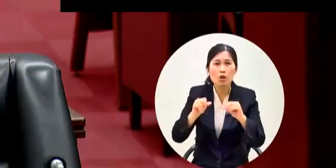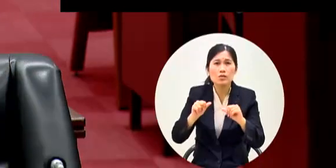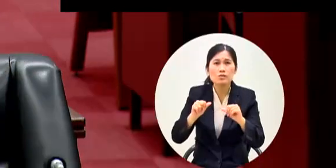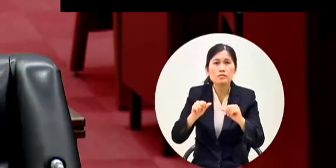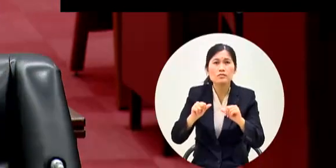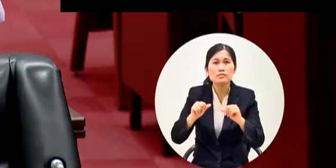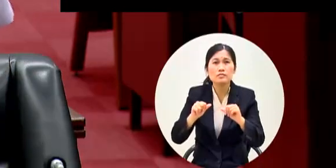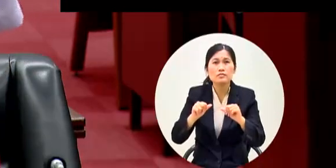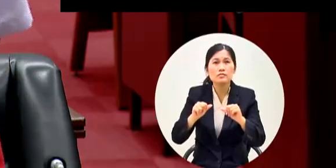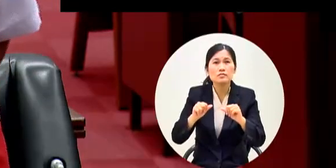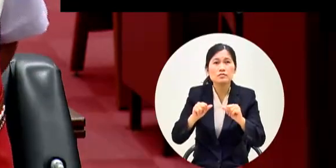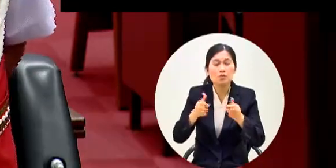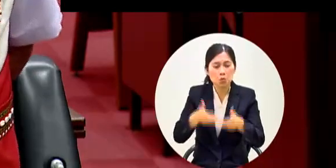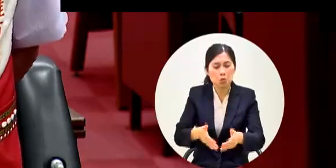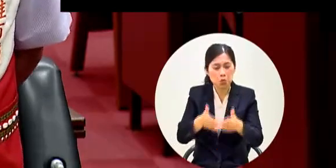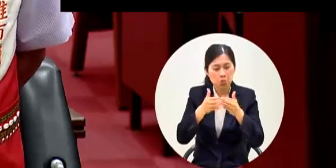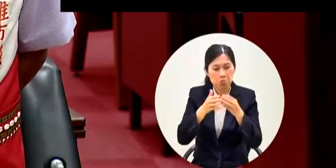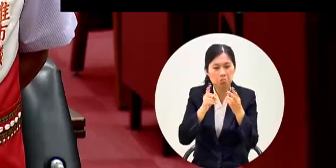我们的